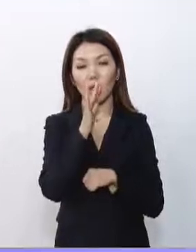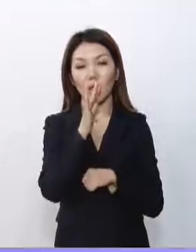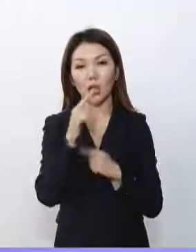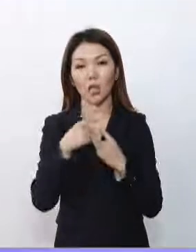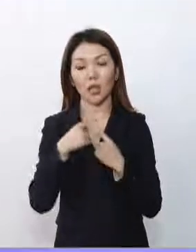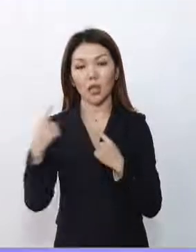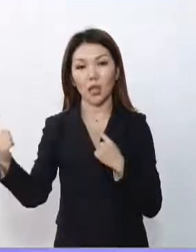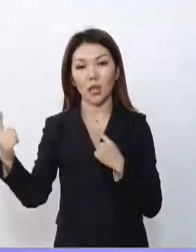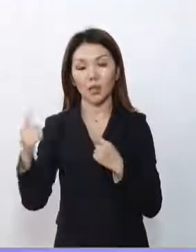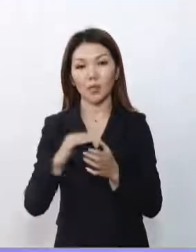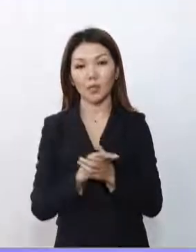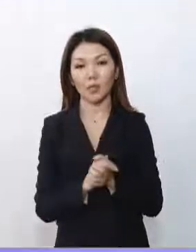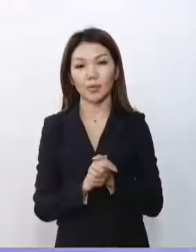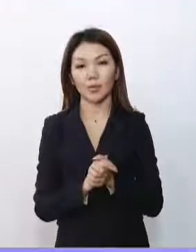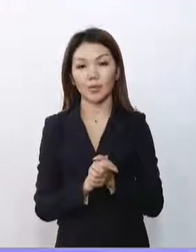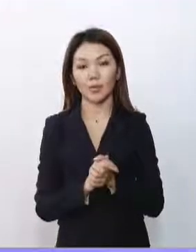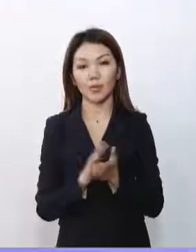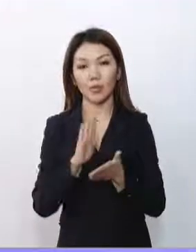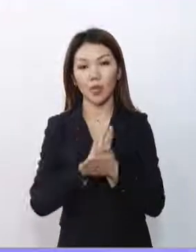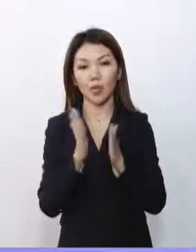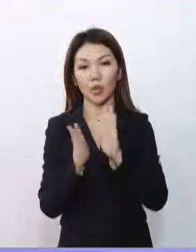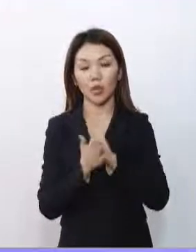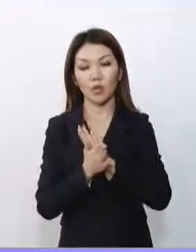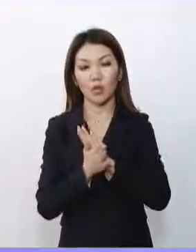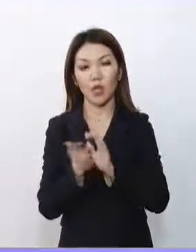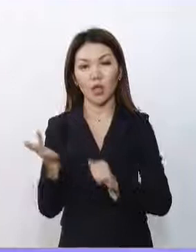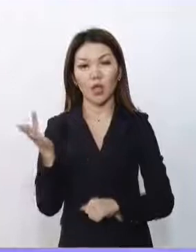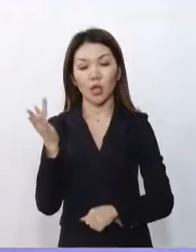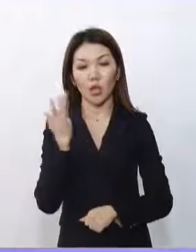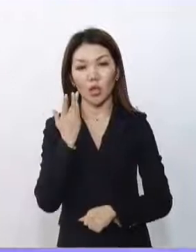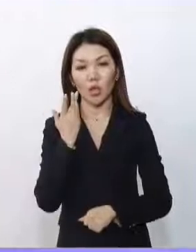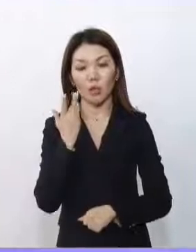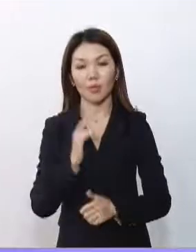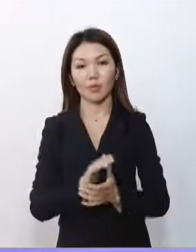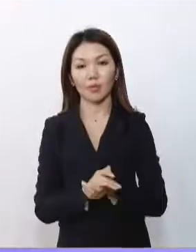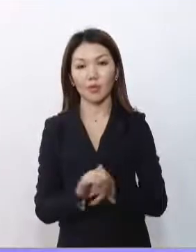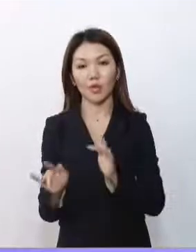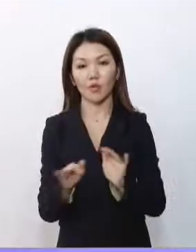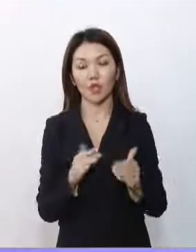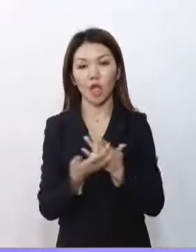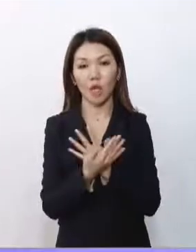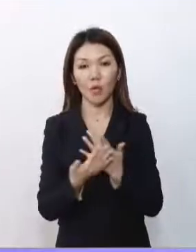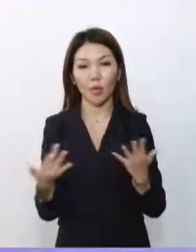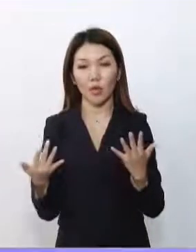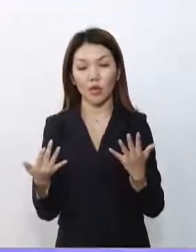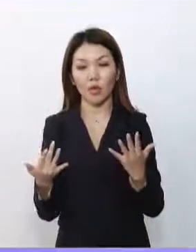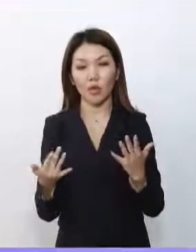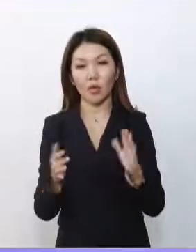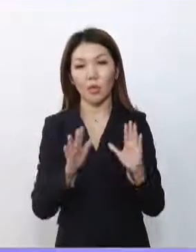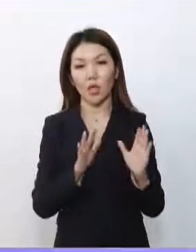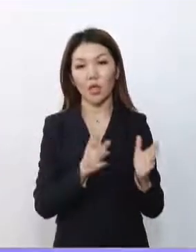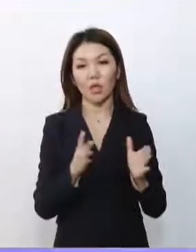расстояние по условиям которых движение объектов происходит